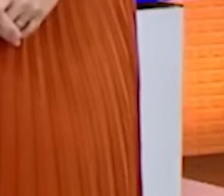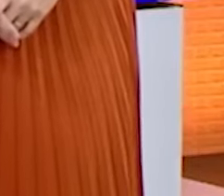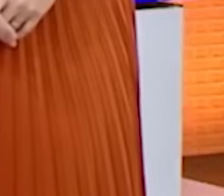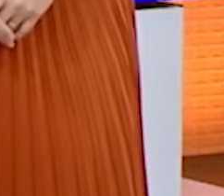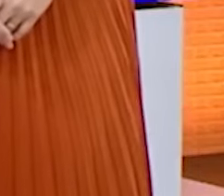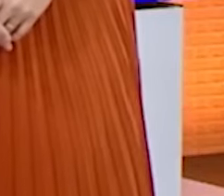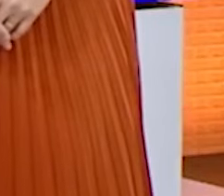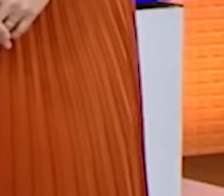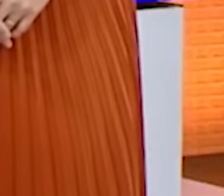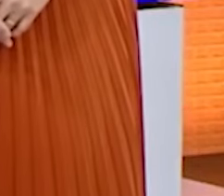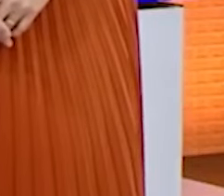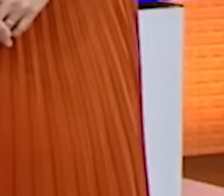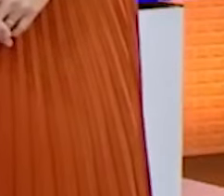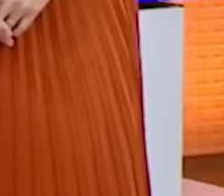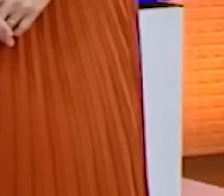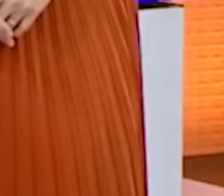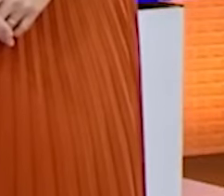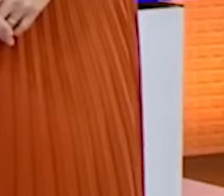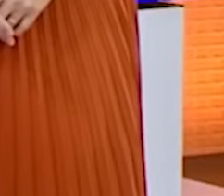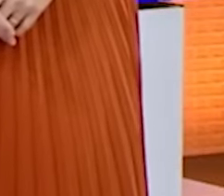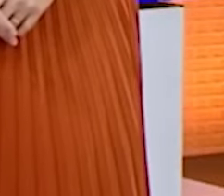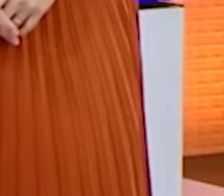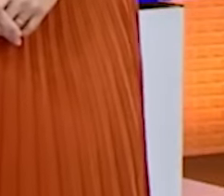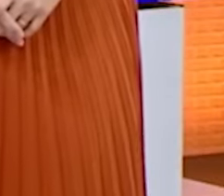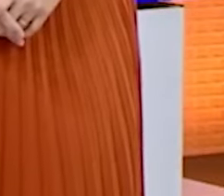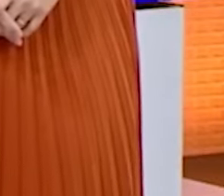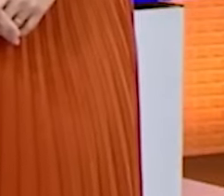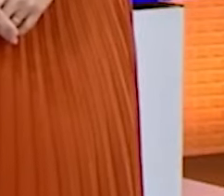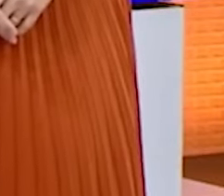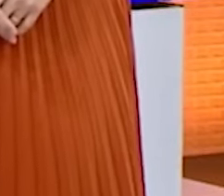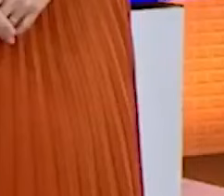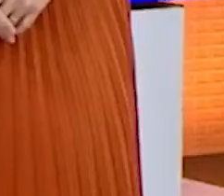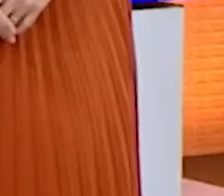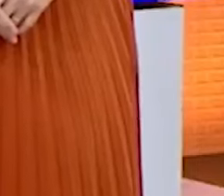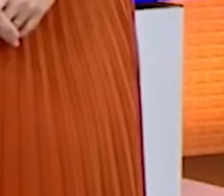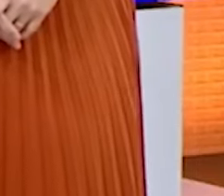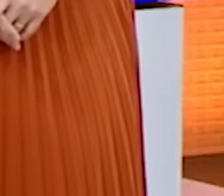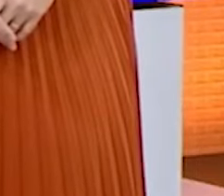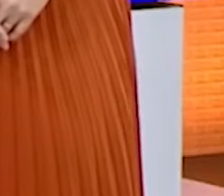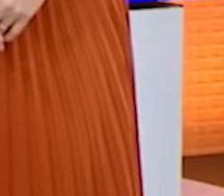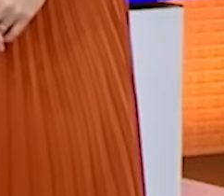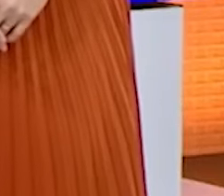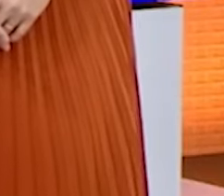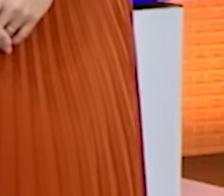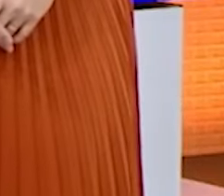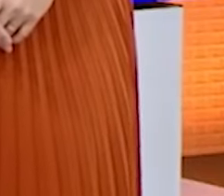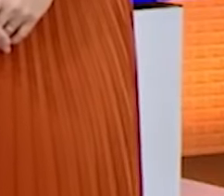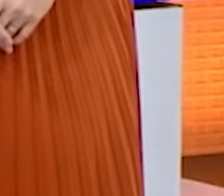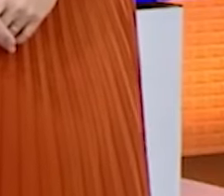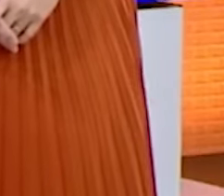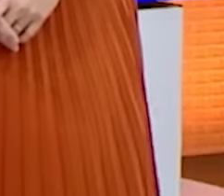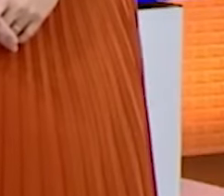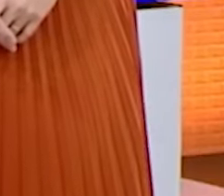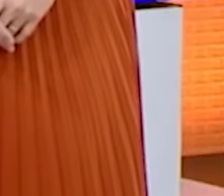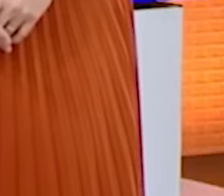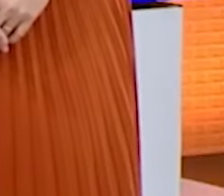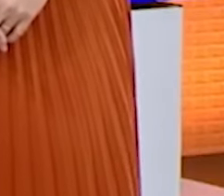Mga kapuso, para una ka sa mga balita, mag-subscribe sa GMA Integrated News sa YouTube. Sa mga kapuso abroad, subaybayan niyo